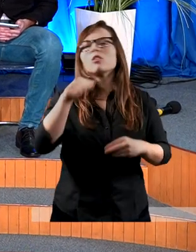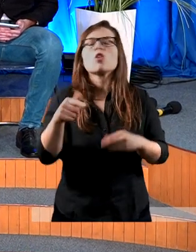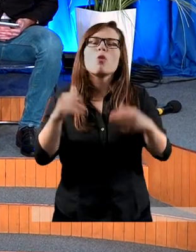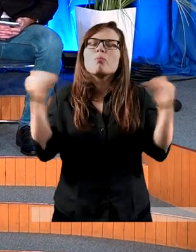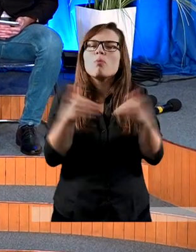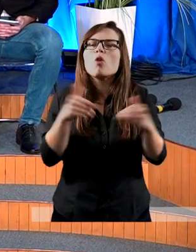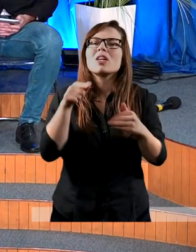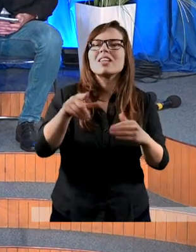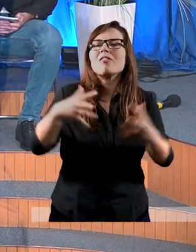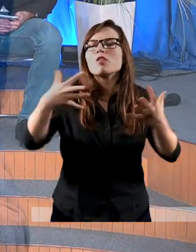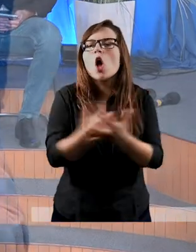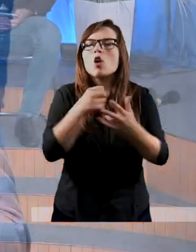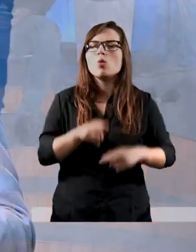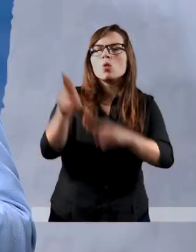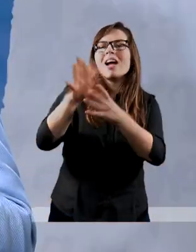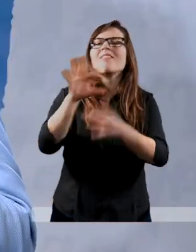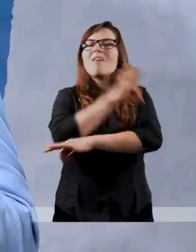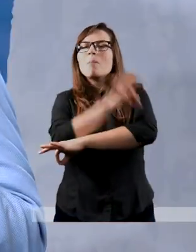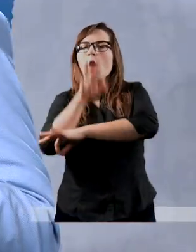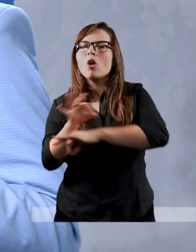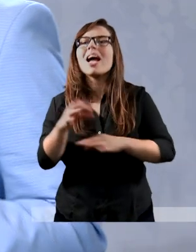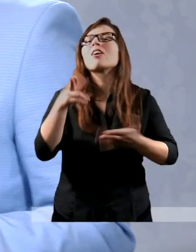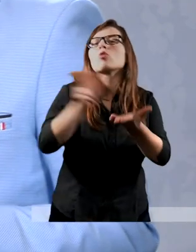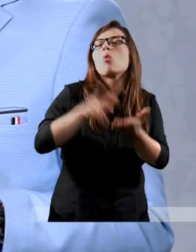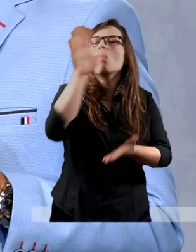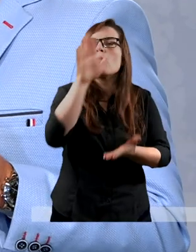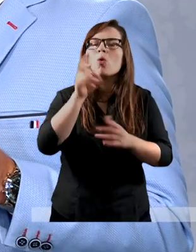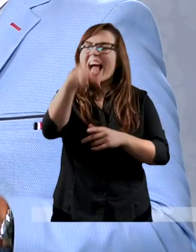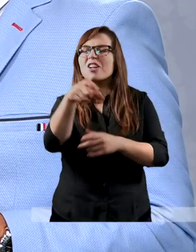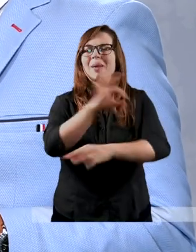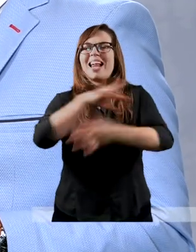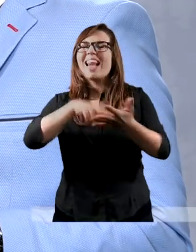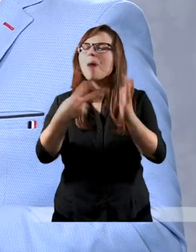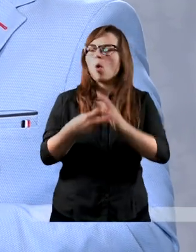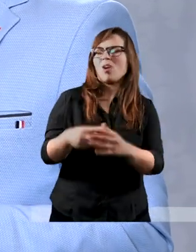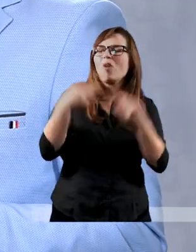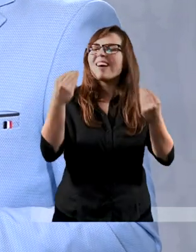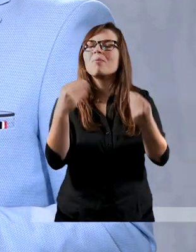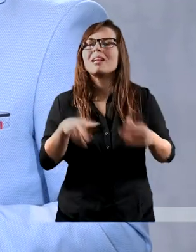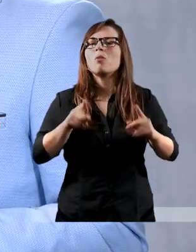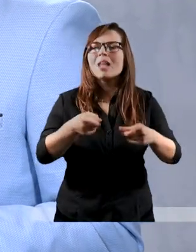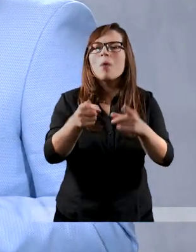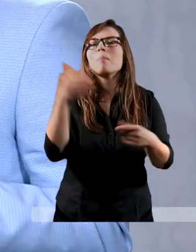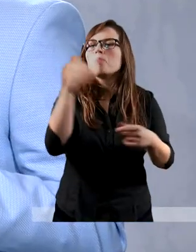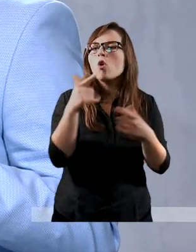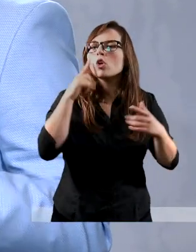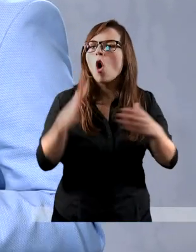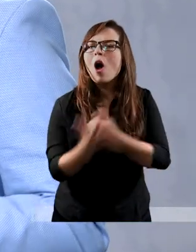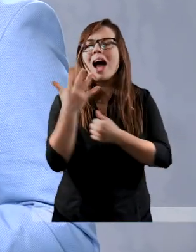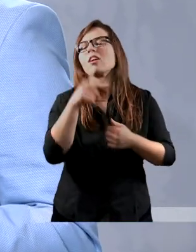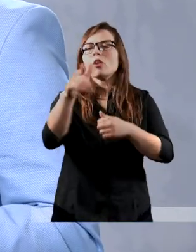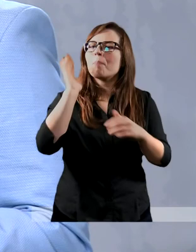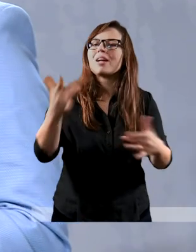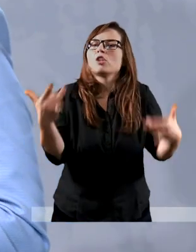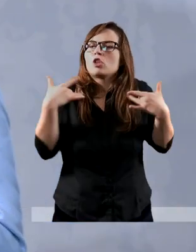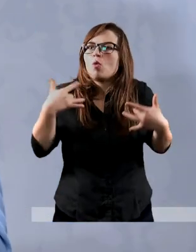że możesz wziąć udział w projekcie, który zaplanował dla ciebie sam Bóg, sam Jezus Chrystus, i może się okazać, że będziesz